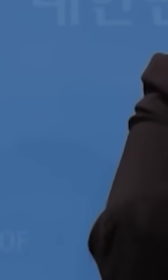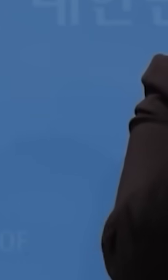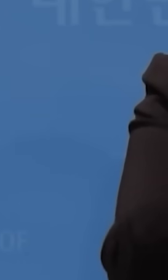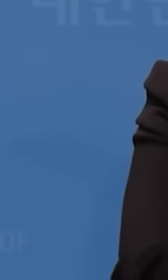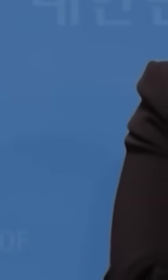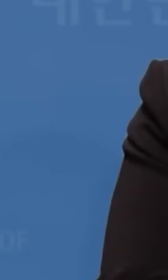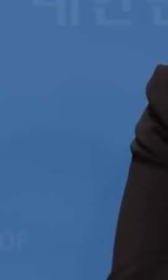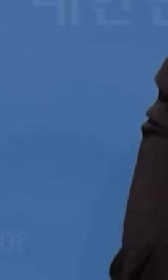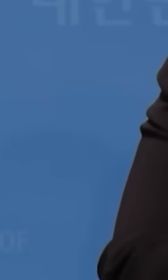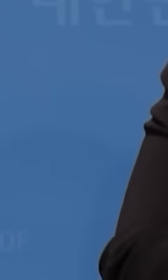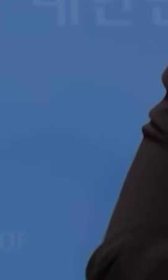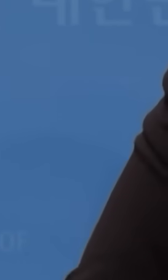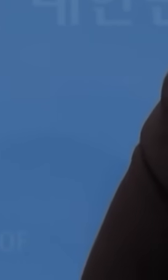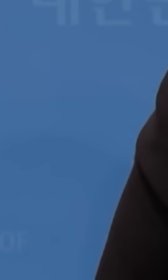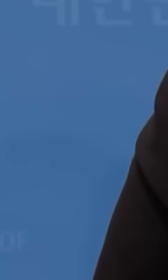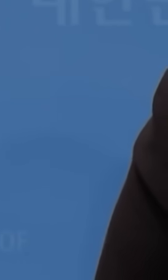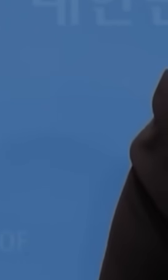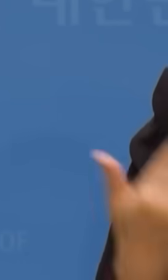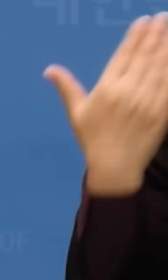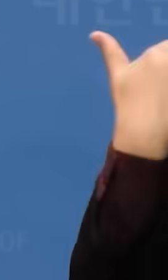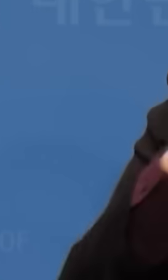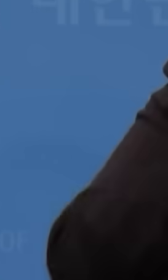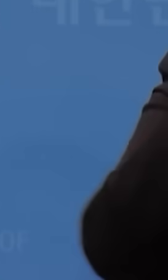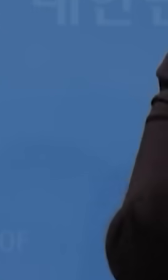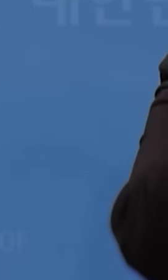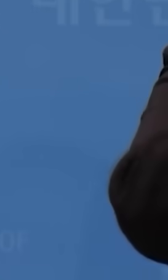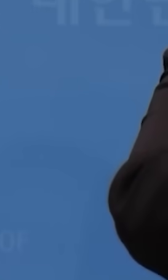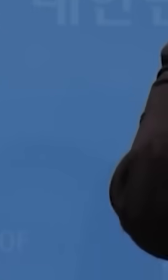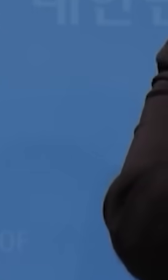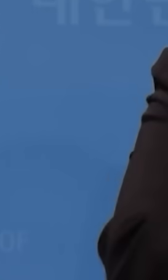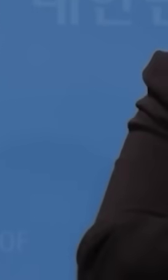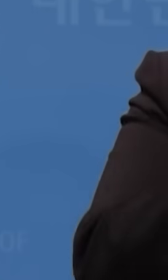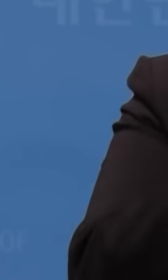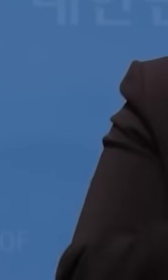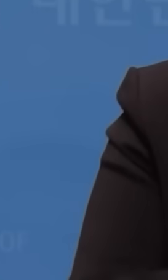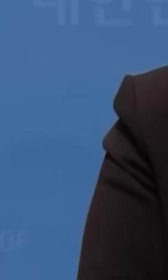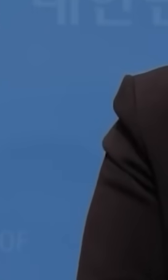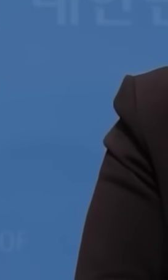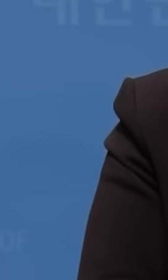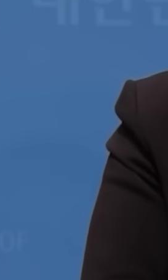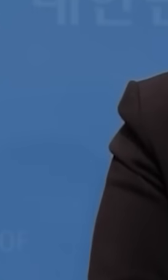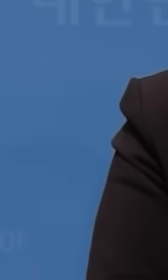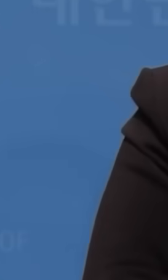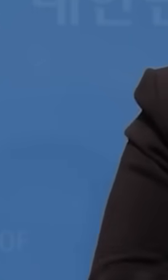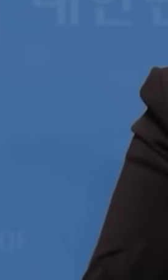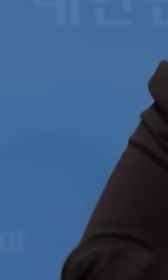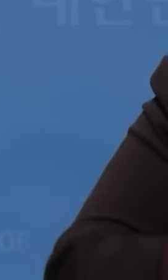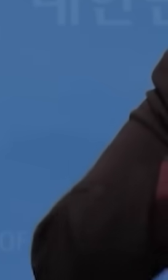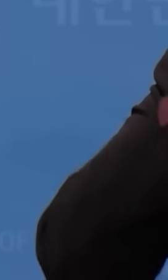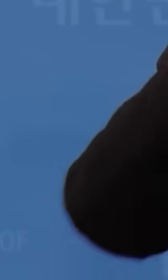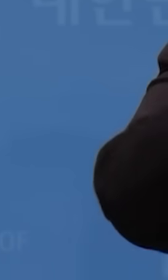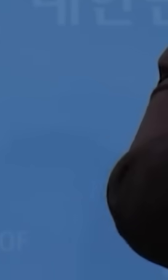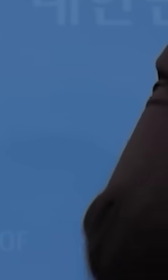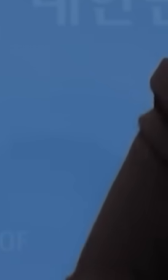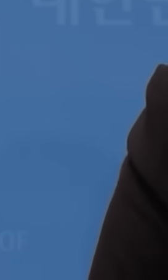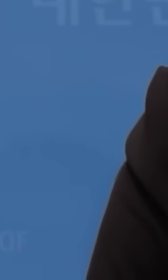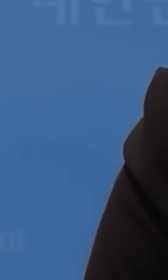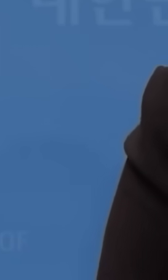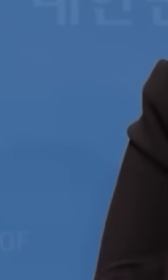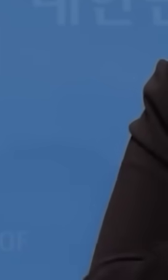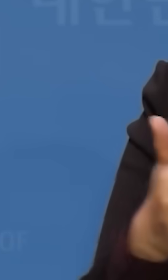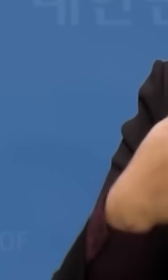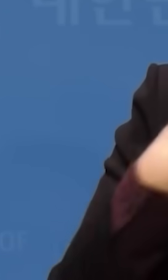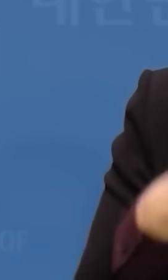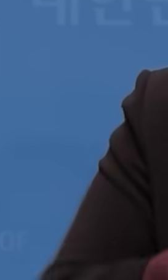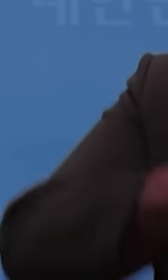최근 총선에서 단 한 번도 국민의힘이 승리하지 못한 열세 지역입니다. 그렇기에